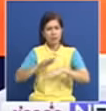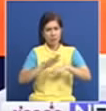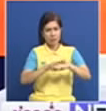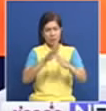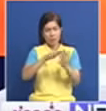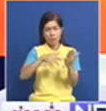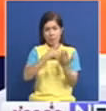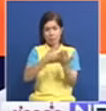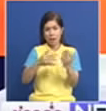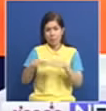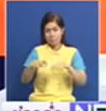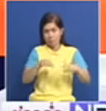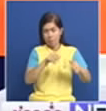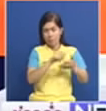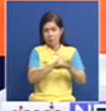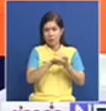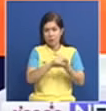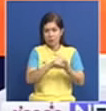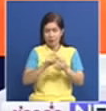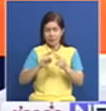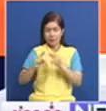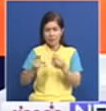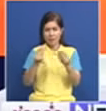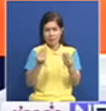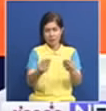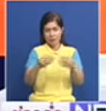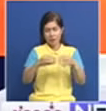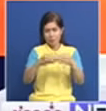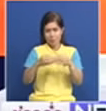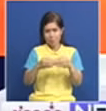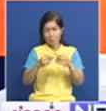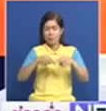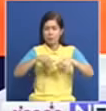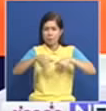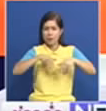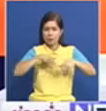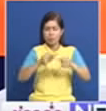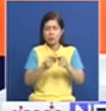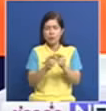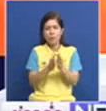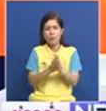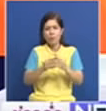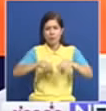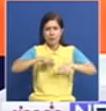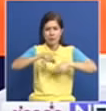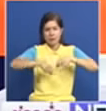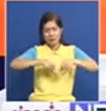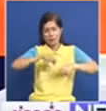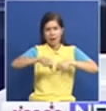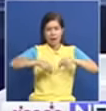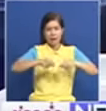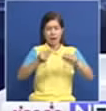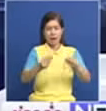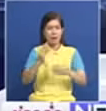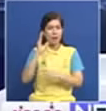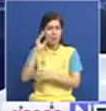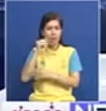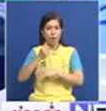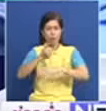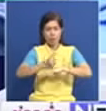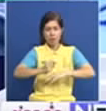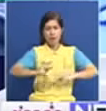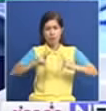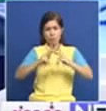พร้อมอำนวยความสะดวกและรักษาความปลอดภัยให้กับผู้ที่เข้าร่วมปั่นเพื่อพ่อ Bike for Dad นะคะขณะที่รัฐมนตรีว่าการกระทรวงมหาดไทยก็